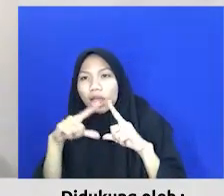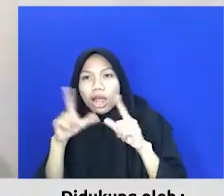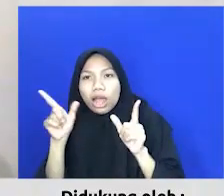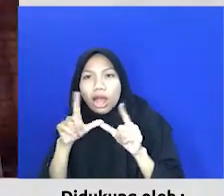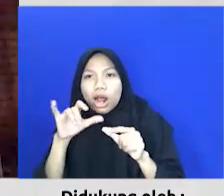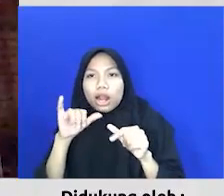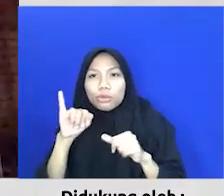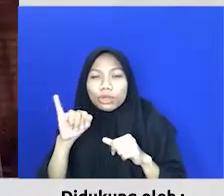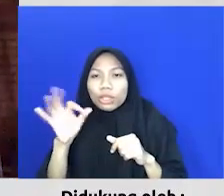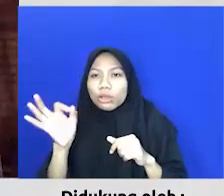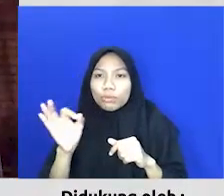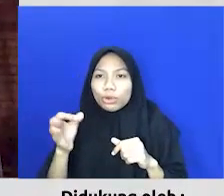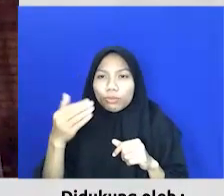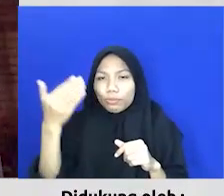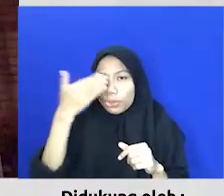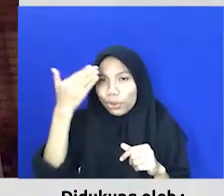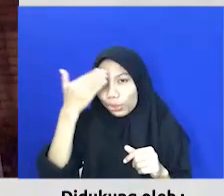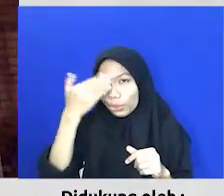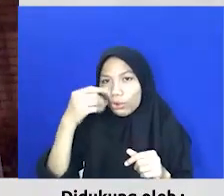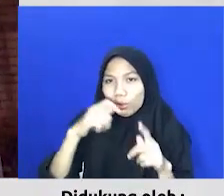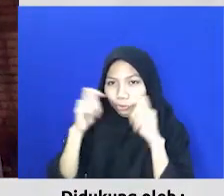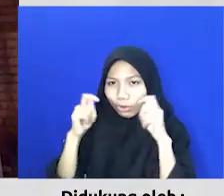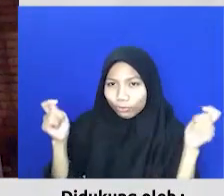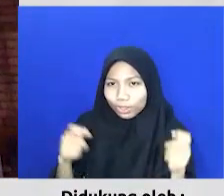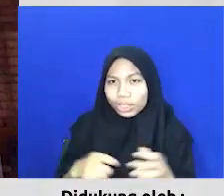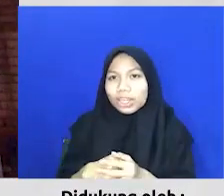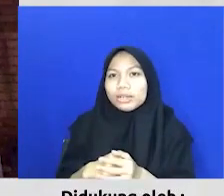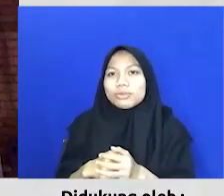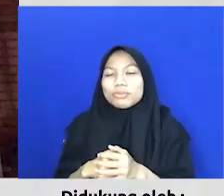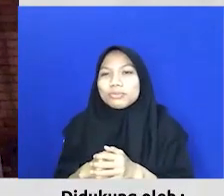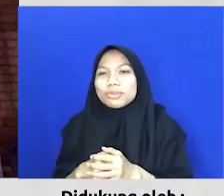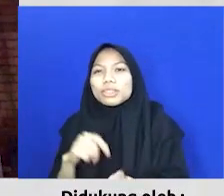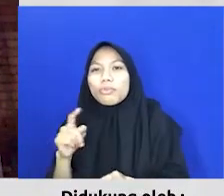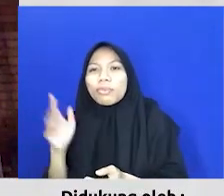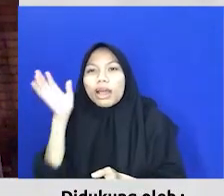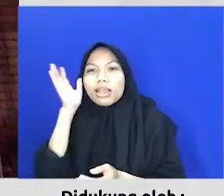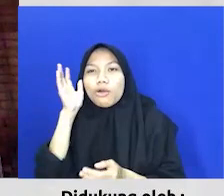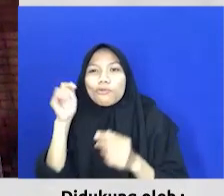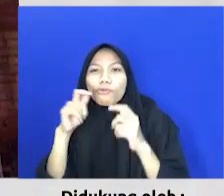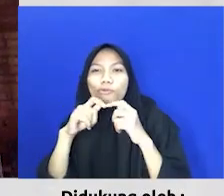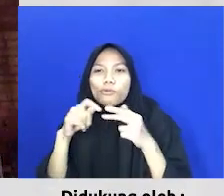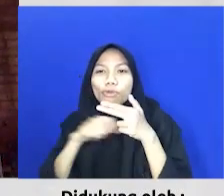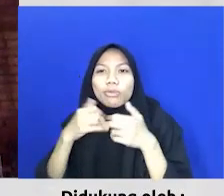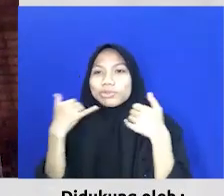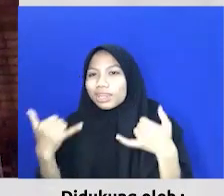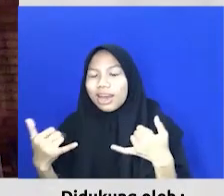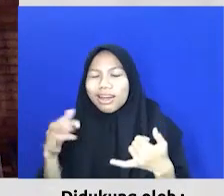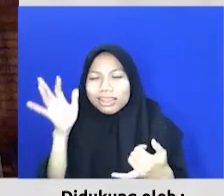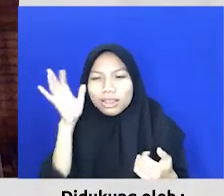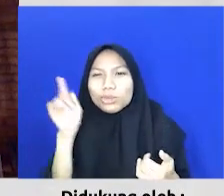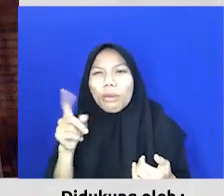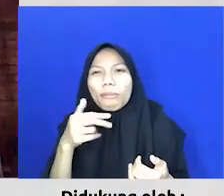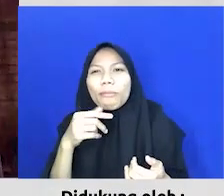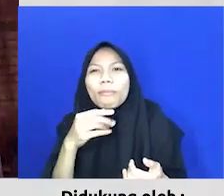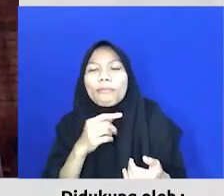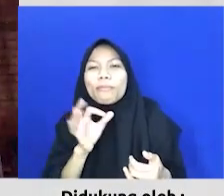tahu Bapak kan tinggal di rumah Pak Usmar waktu awal-awal di Jakarta, itu apa yang dipikirkannya setiap, apa dia membaca banyak buku,